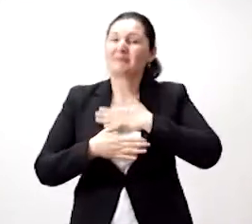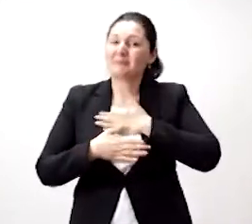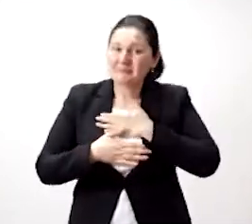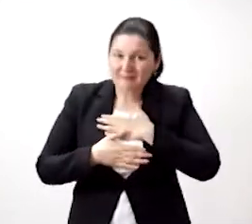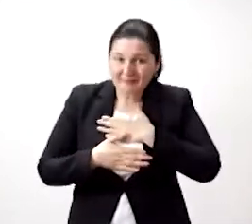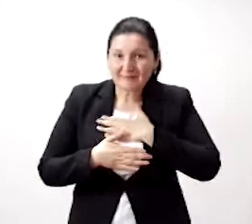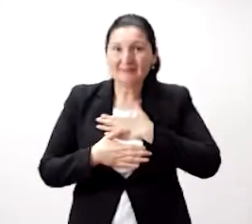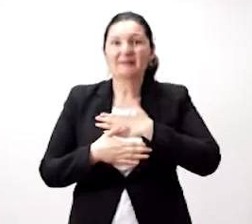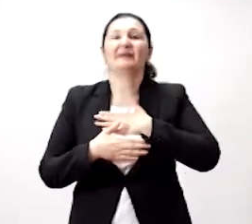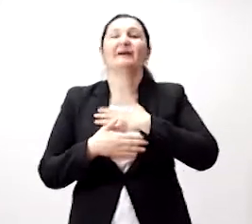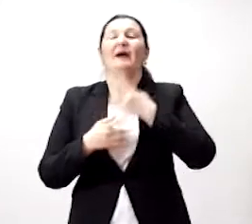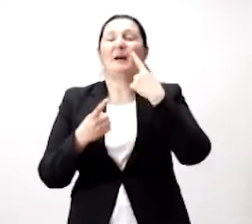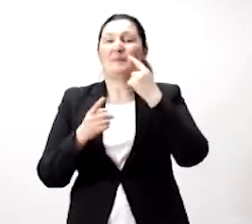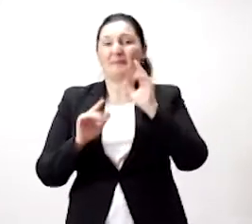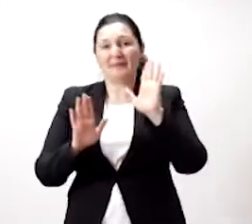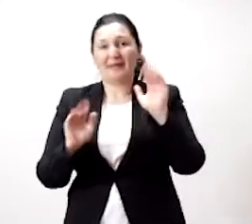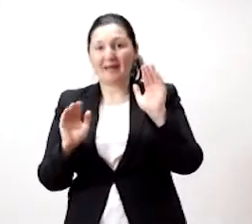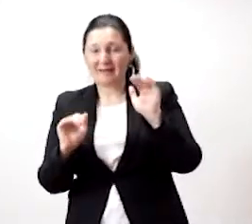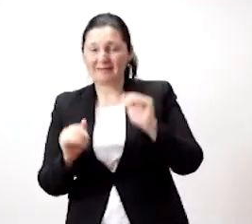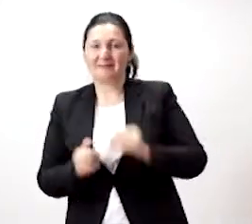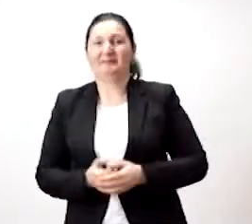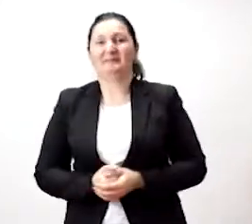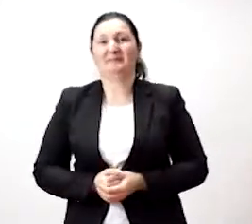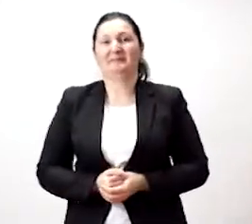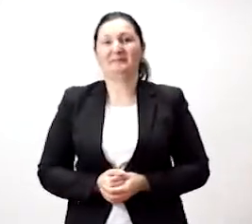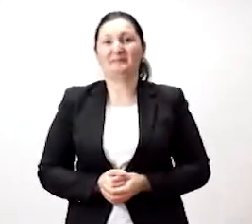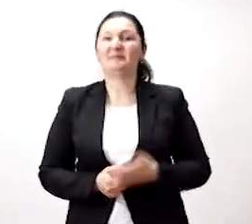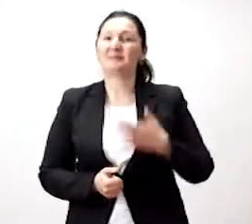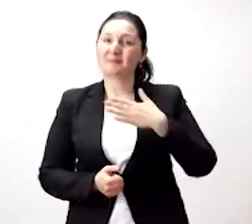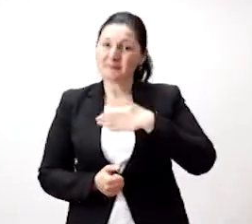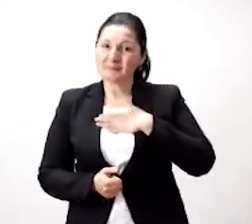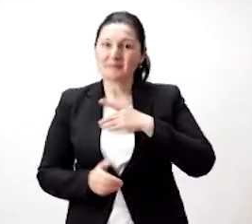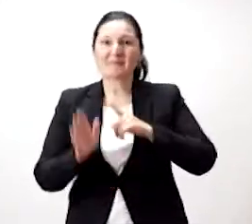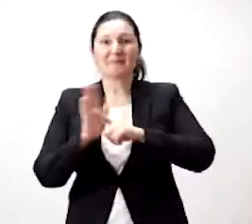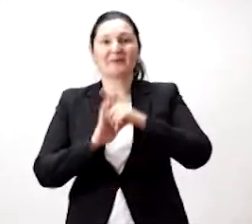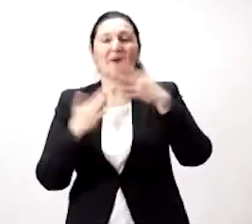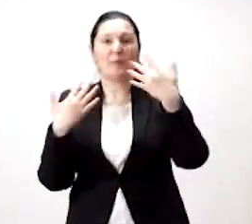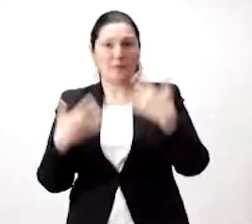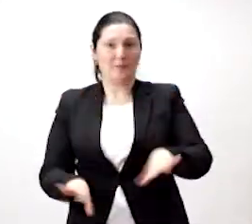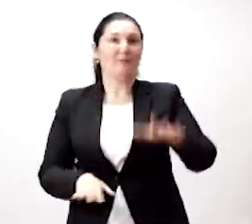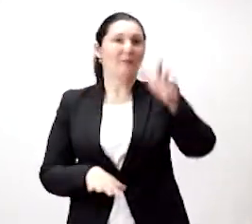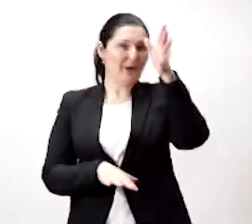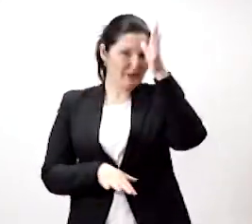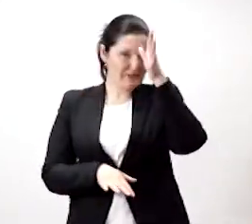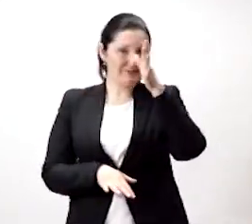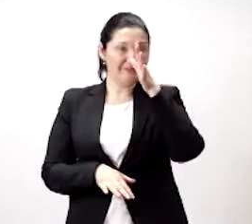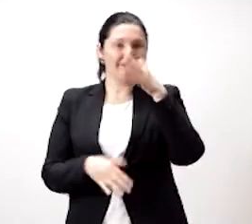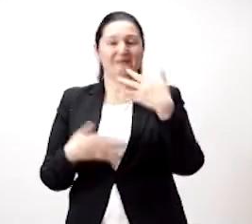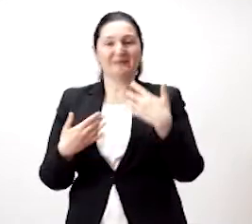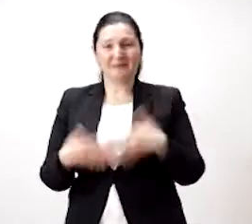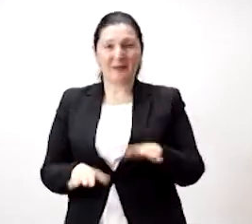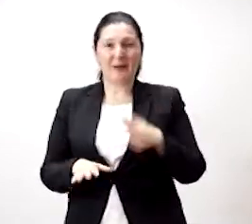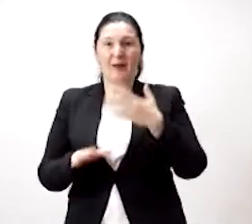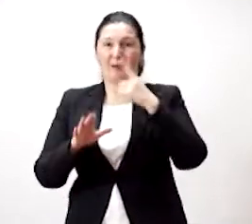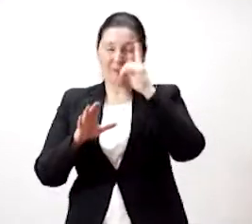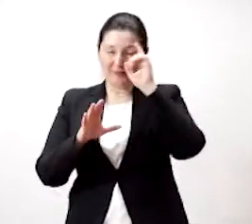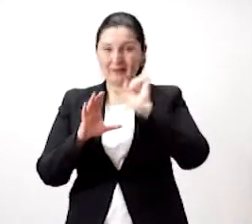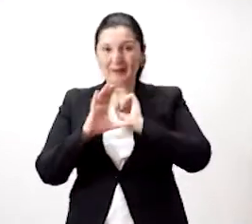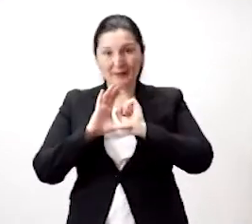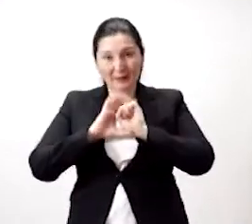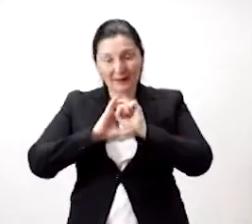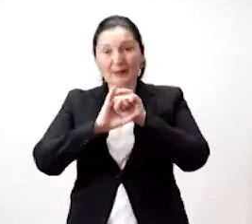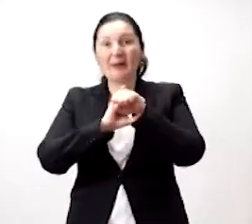мепурсам. Хуб, хайр. Ман акнун 5 моҳа шудам. Ана акнун аз халта сар